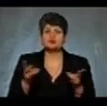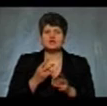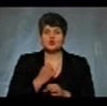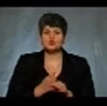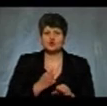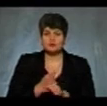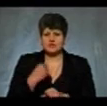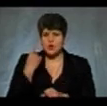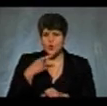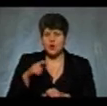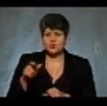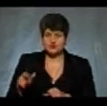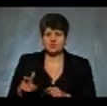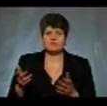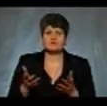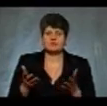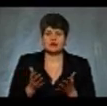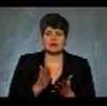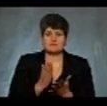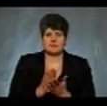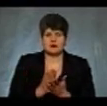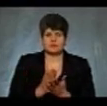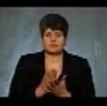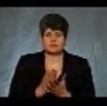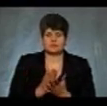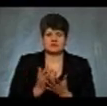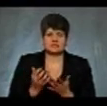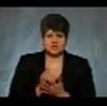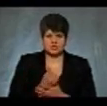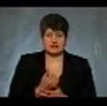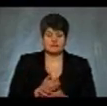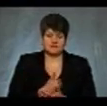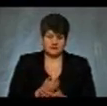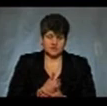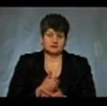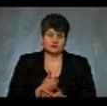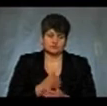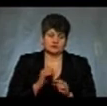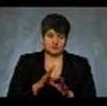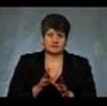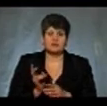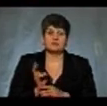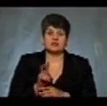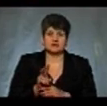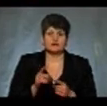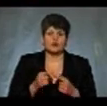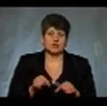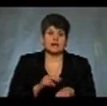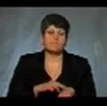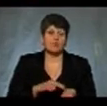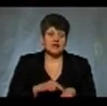зробити особам, які все ж таки мають та виявили зброю? Бажання добровільно його видати, з'явитися до органів